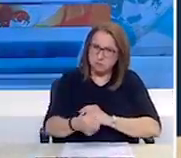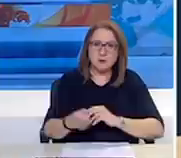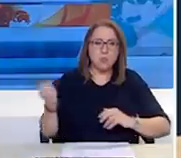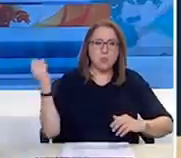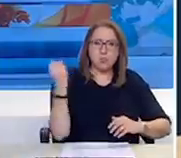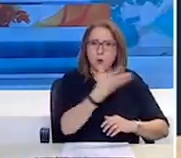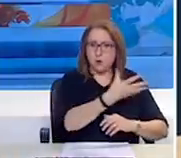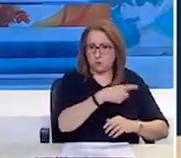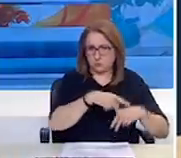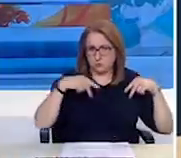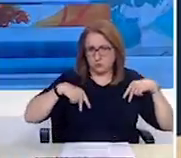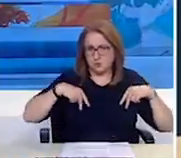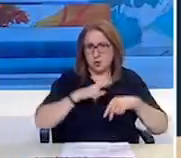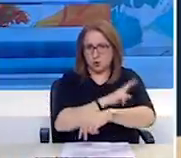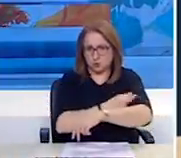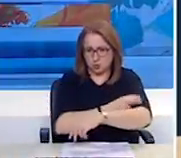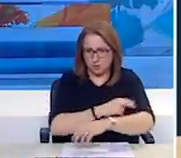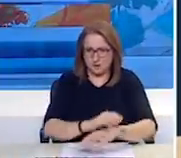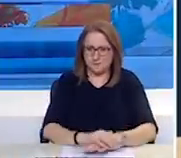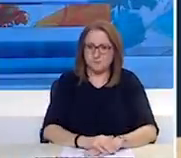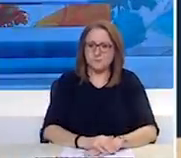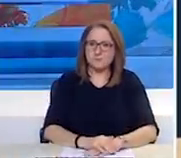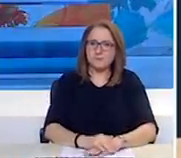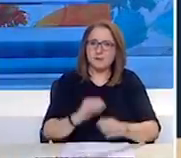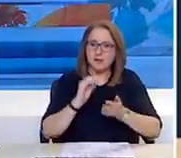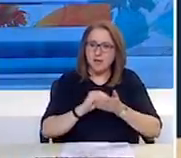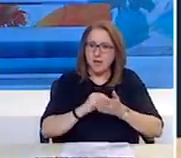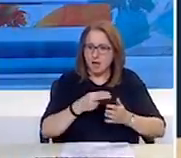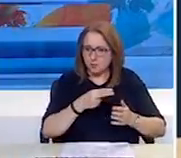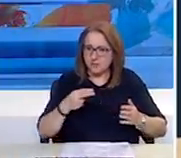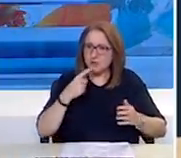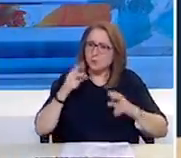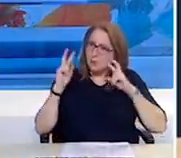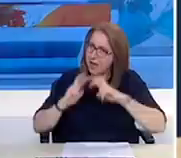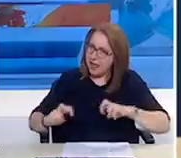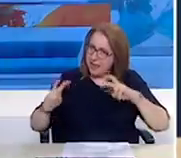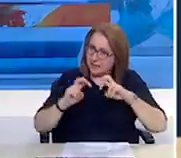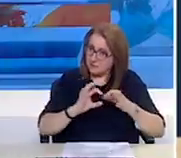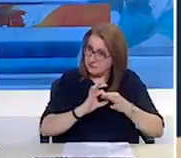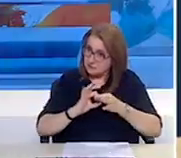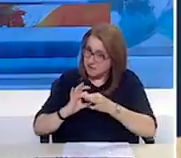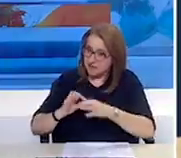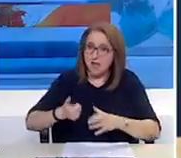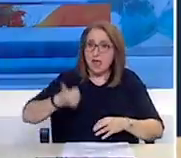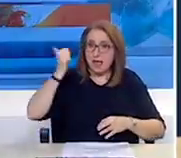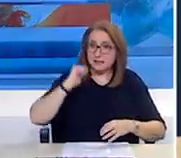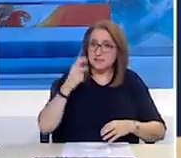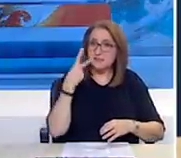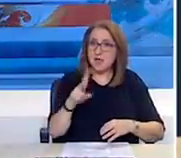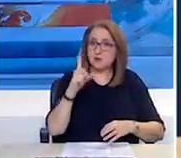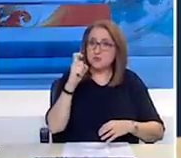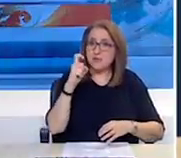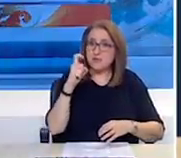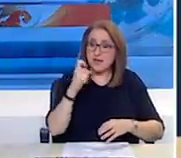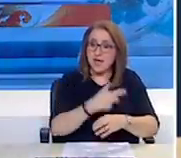μήνες. Όσον αφορά στο επιχειρησιακό σκέλος ενημέρωσης, θα ήθελα να σας πληροφορήσω ότι οι έλεγχοι συνεχίζονται. Χθες υποβλήθηκαν σε τεστ 210 άτομα